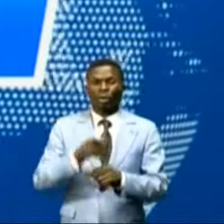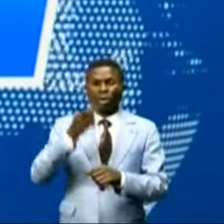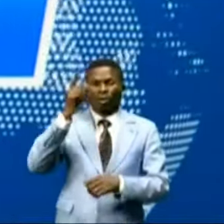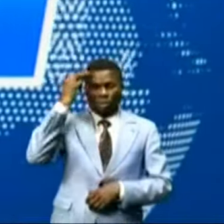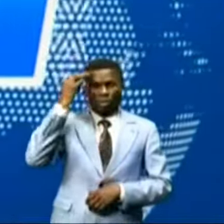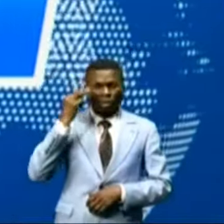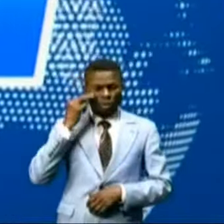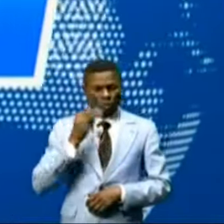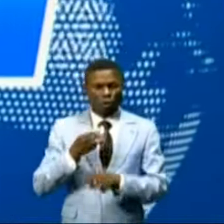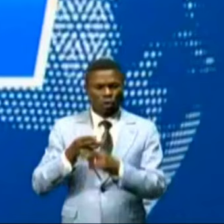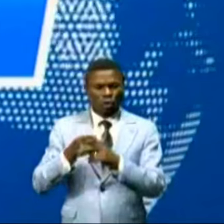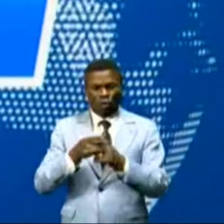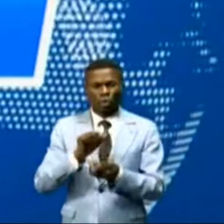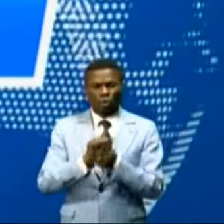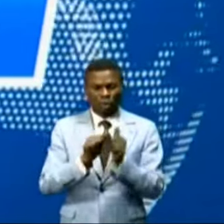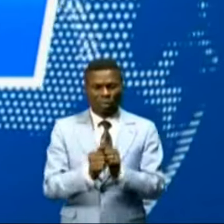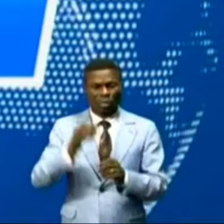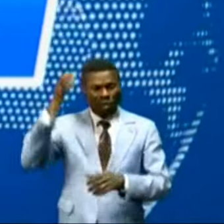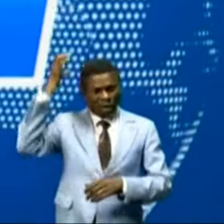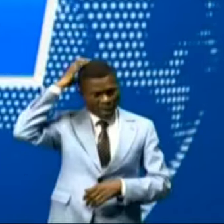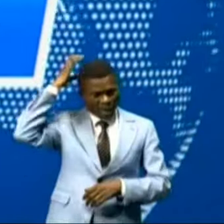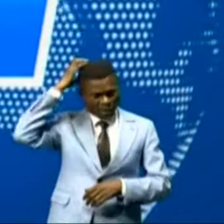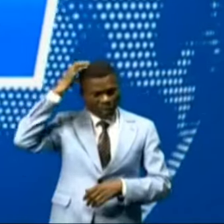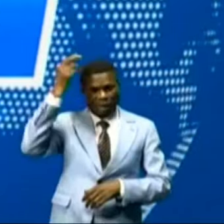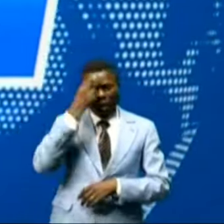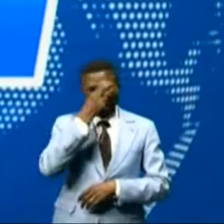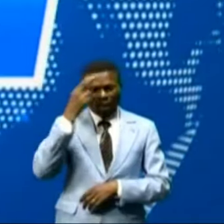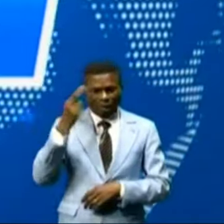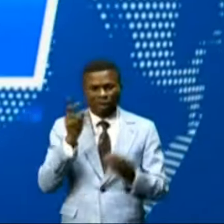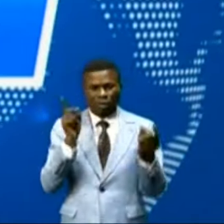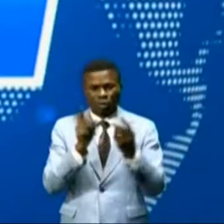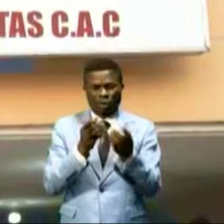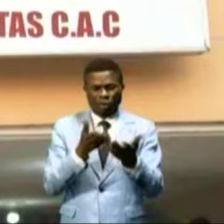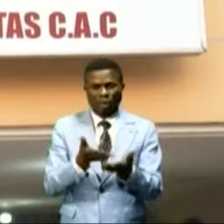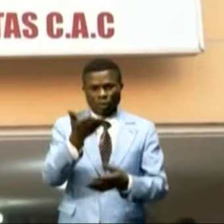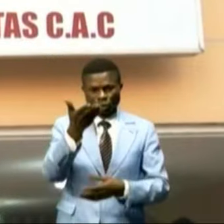reçues auprès des évêques de la Cinco. D'autres détails dans ce reportage.